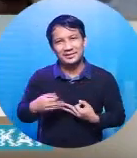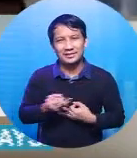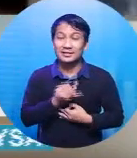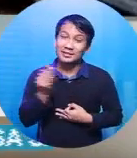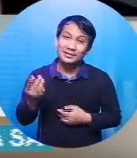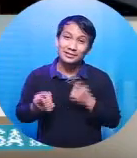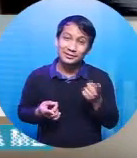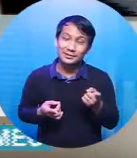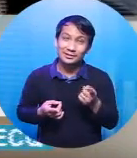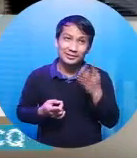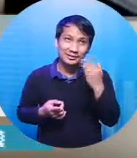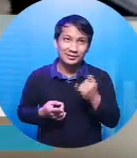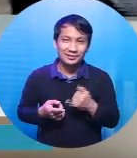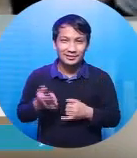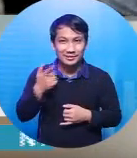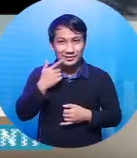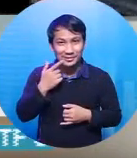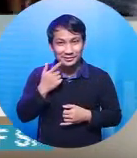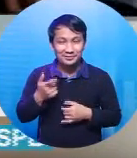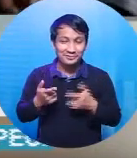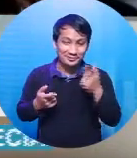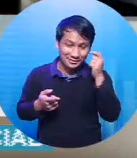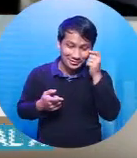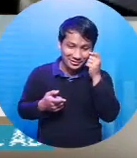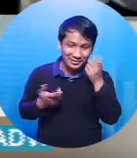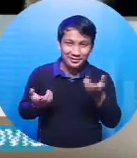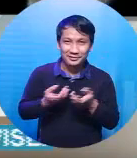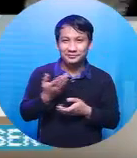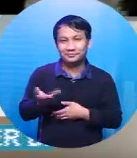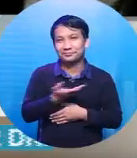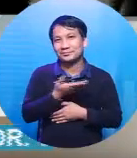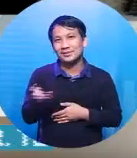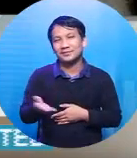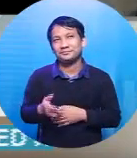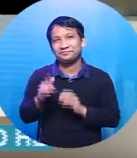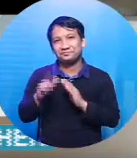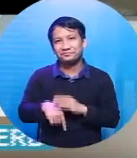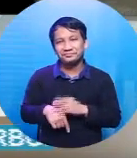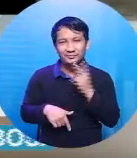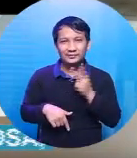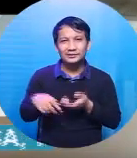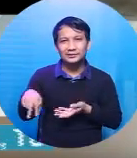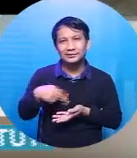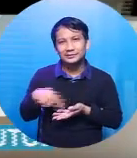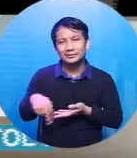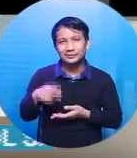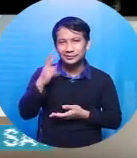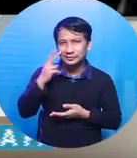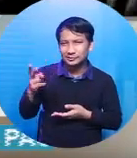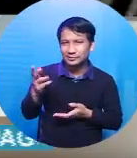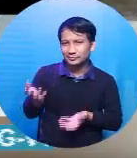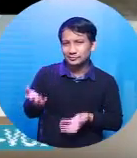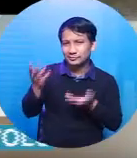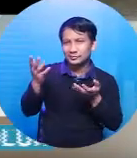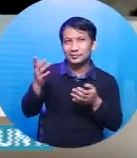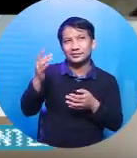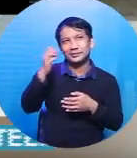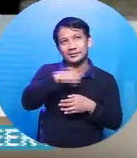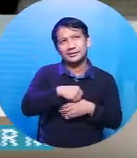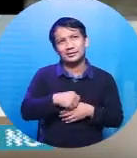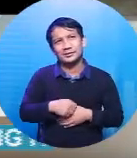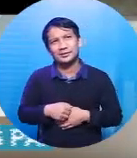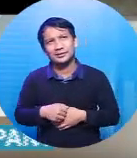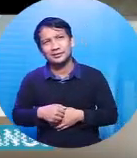kasi at saka guys, alika dito, kayong dalawa. Okay. Ito. Kanina habang sumasayaw po kayo, eh sobrang talagang